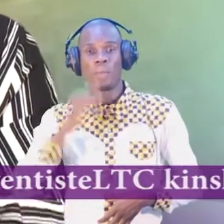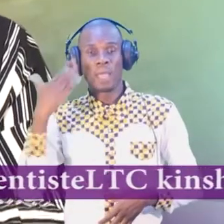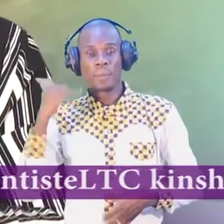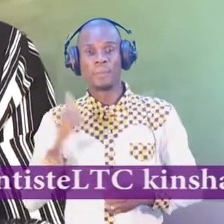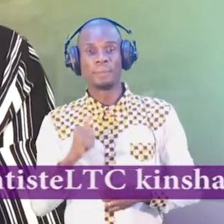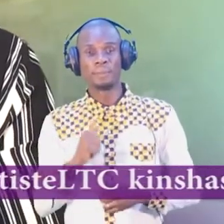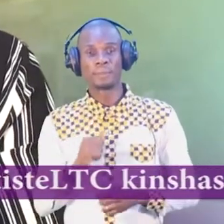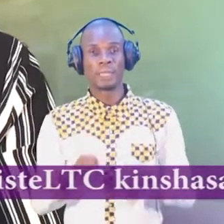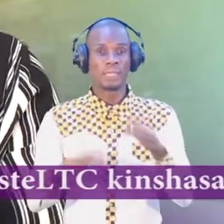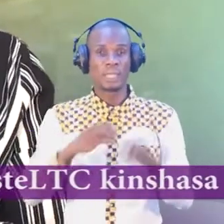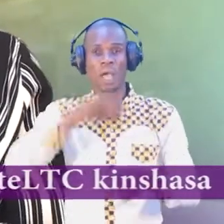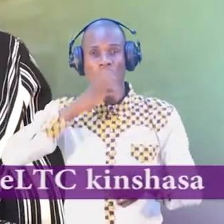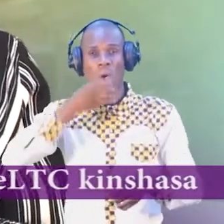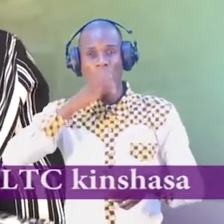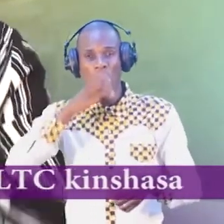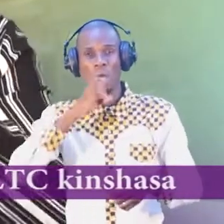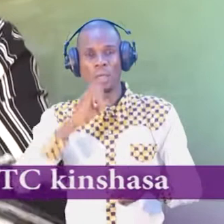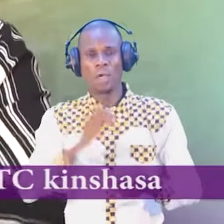kupema na mozindo.